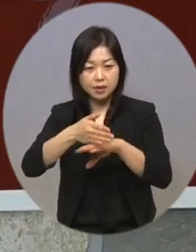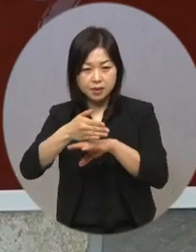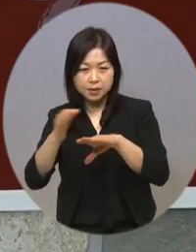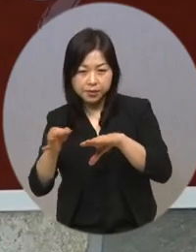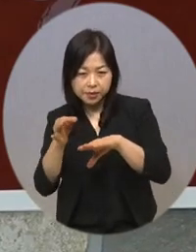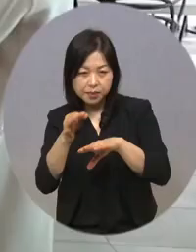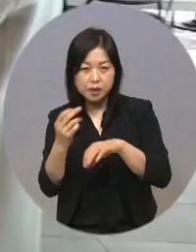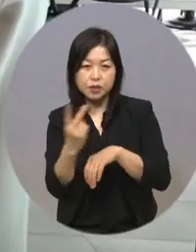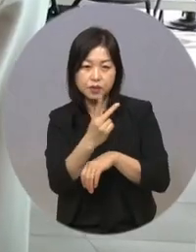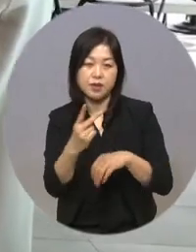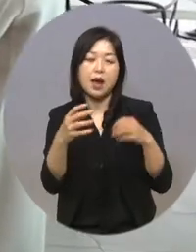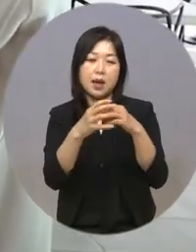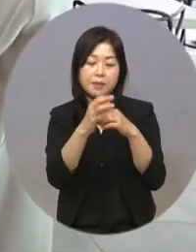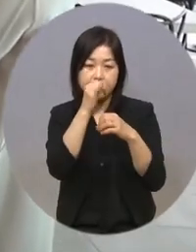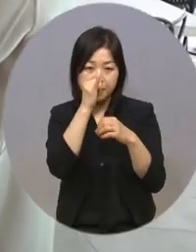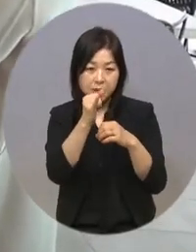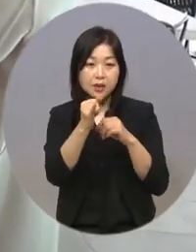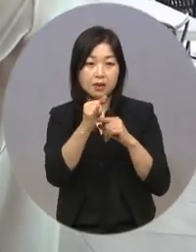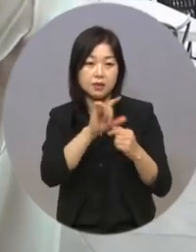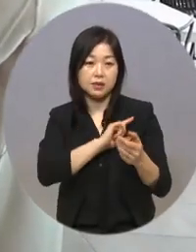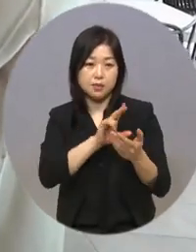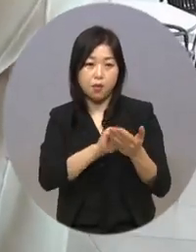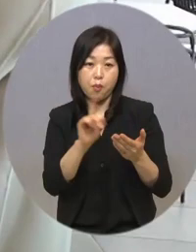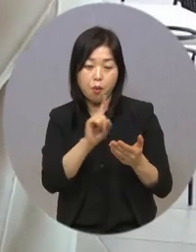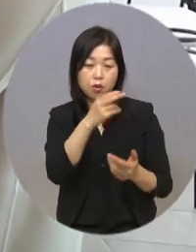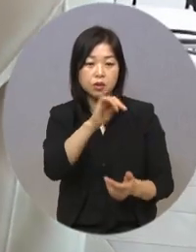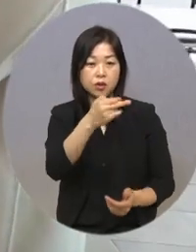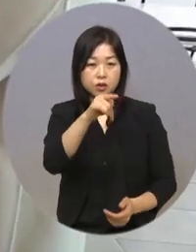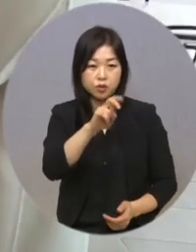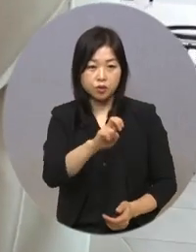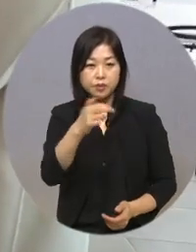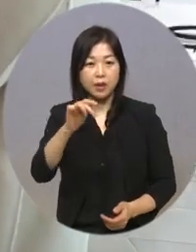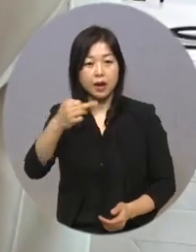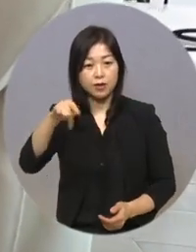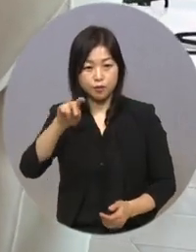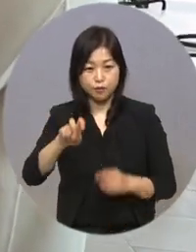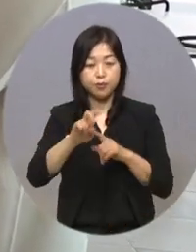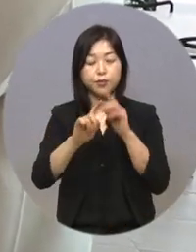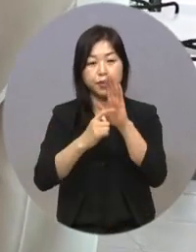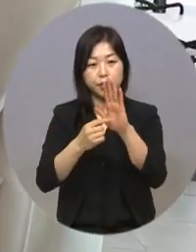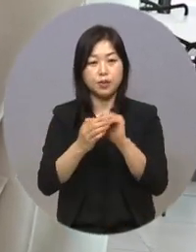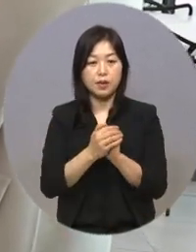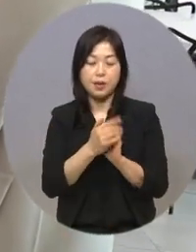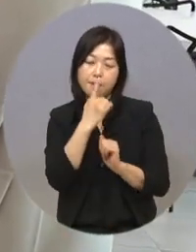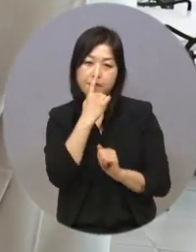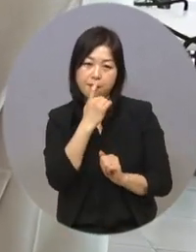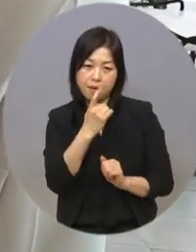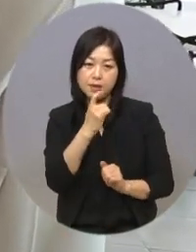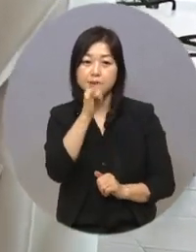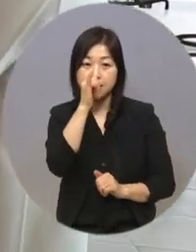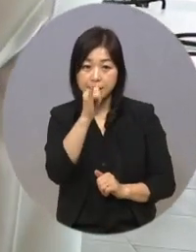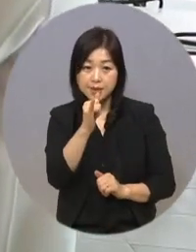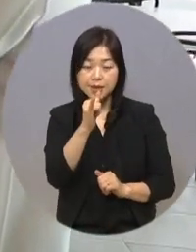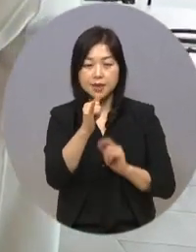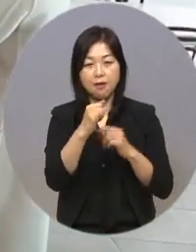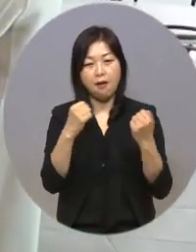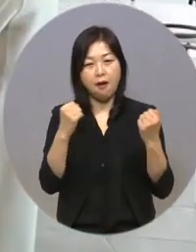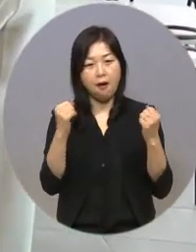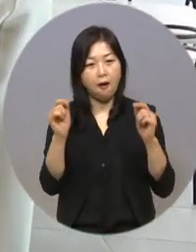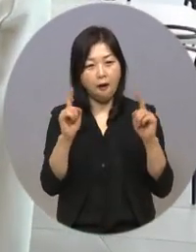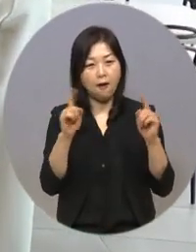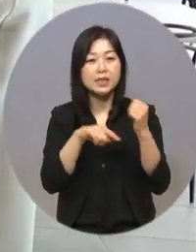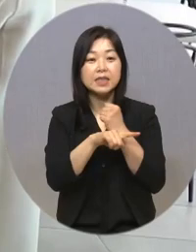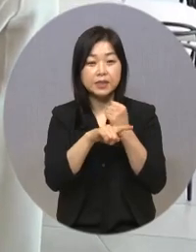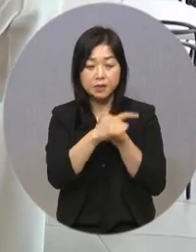바느질을 이용한 작품들은 전시 제목인 들숨 날숨을 표현해 운치와 기품이 넘치는 기운 생동의